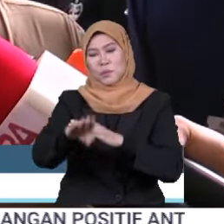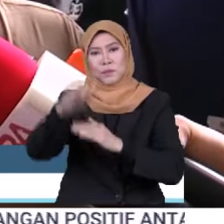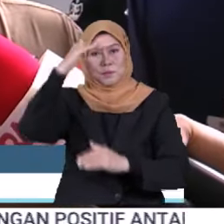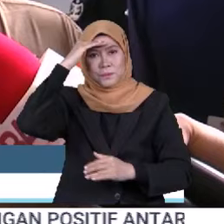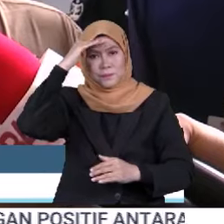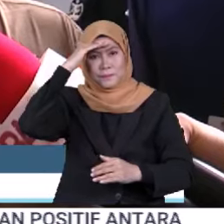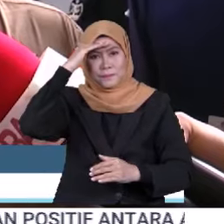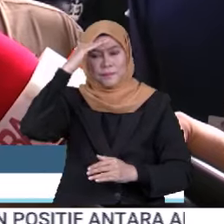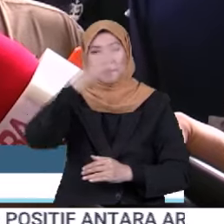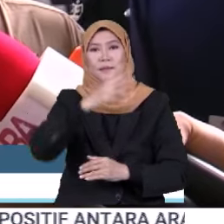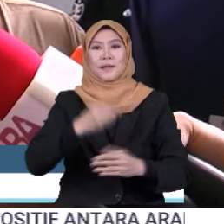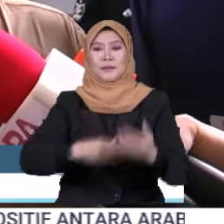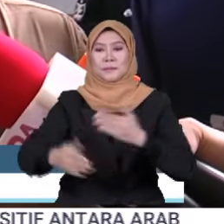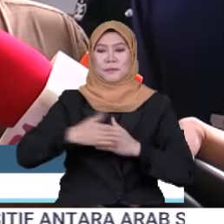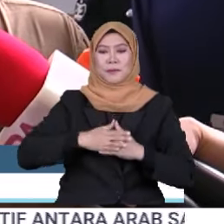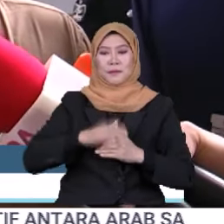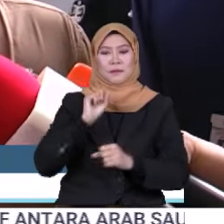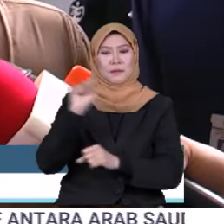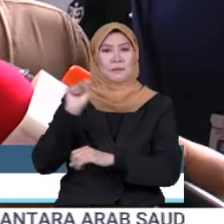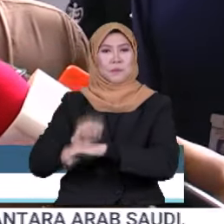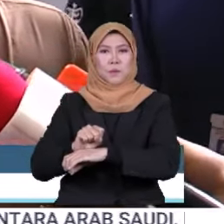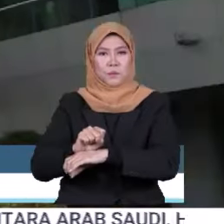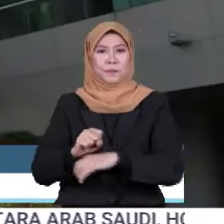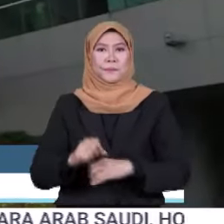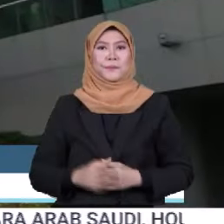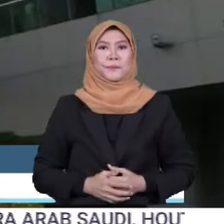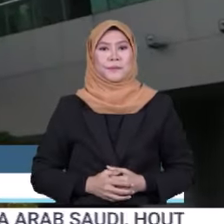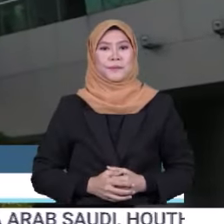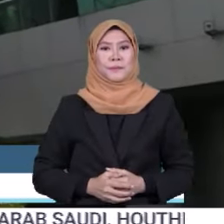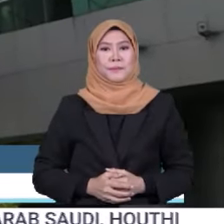Johor dan kembali ke Singapura dan sebagainya.